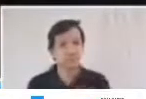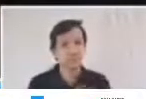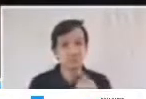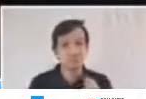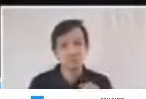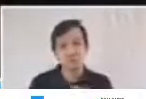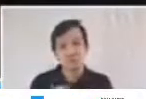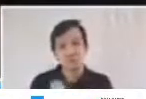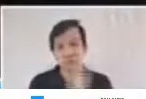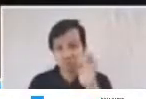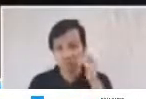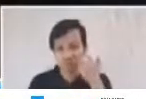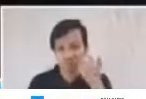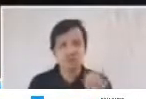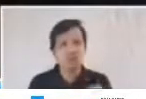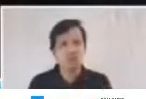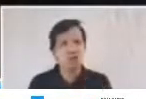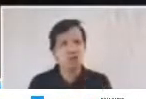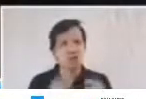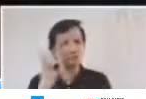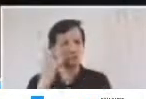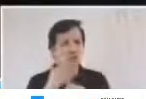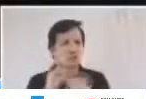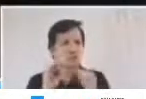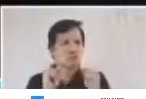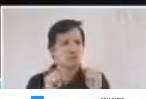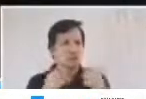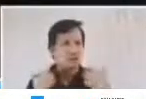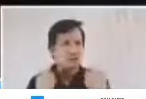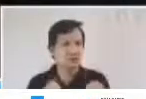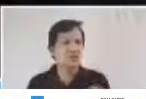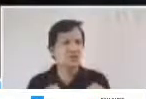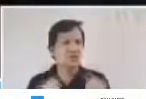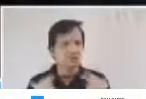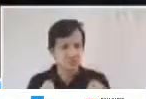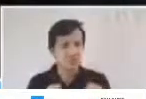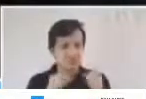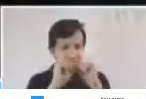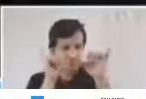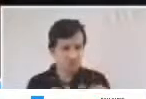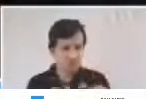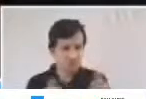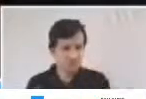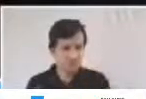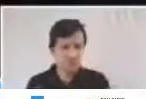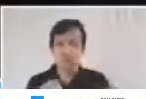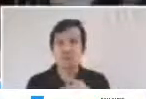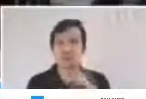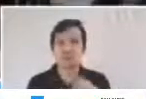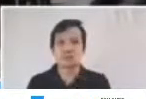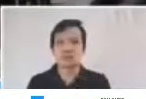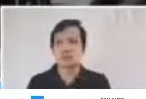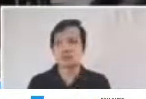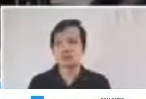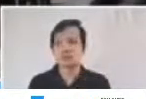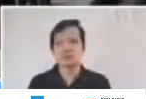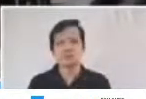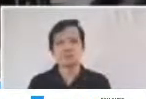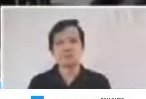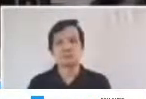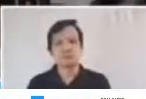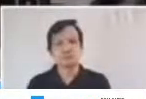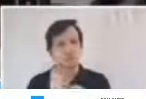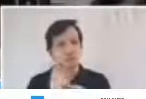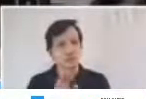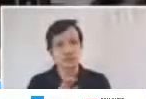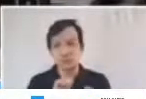Good afternoon po. Yes ma'am, nitong mga nakarang araw po ay nagkaroon ng delay sa mga impormasyon about COVID-19 sa inyong